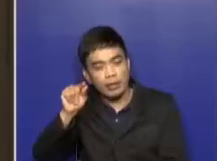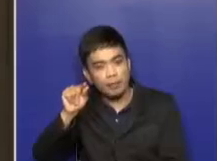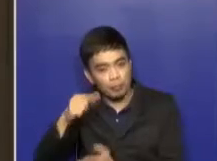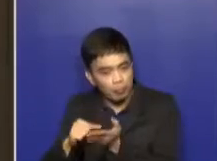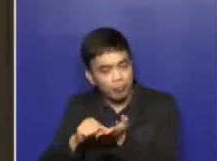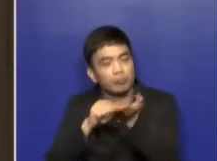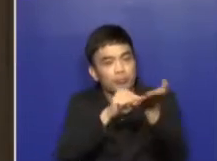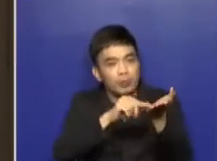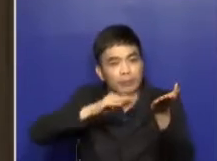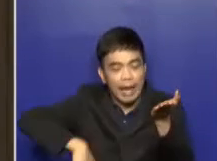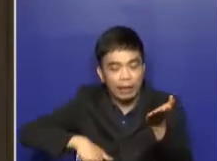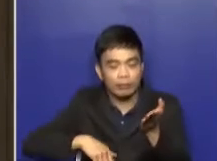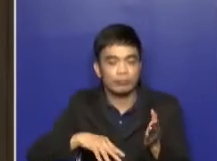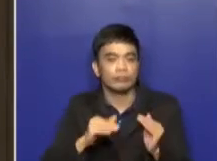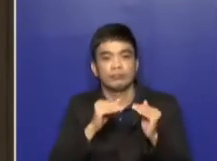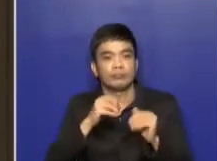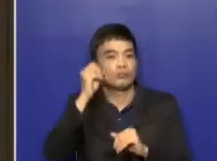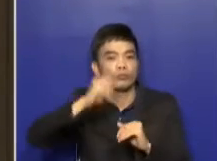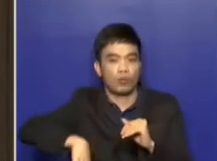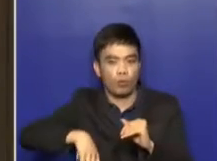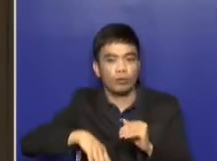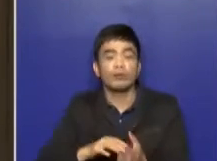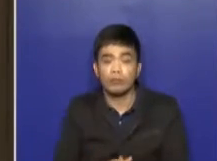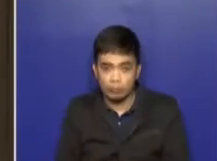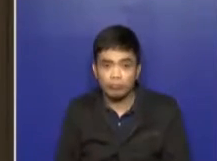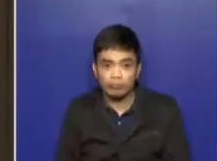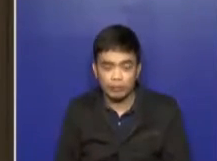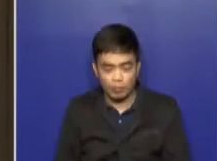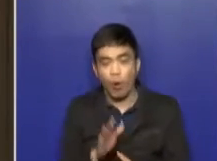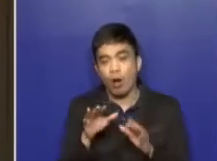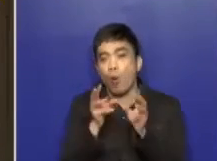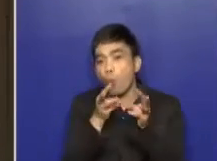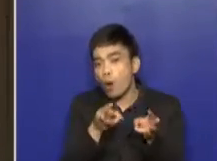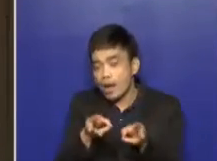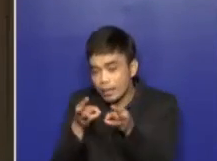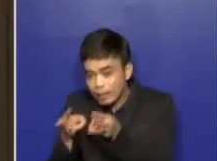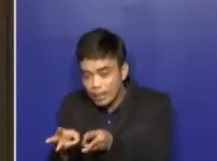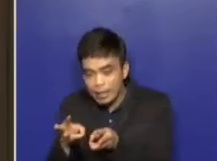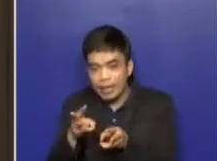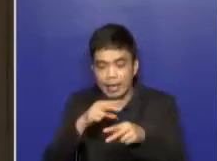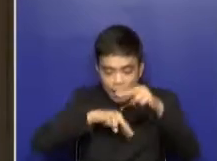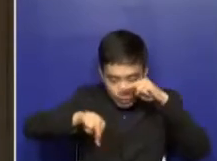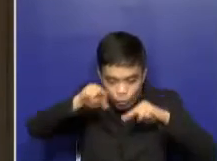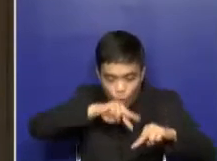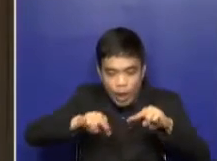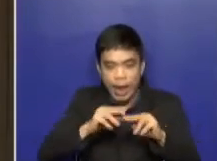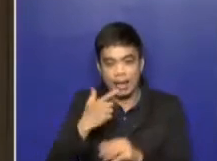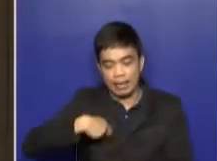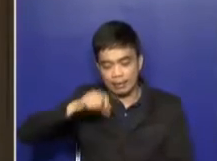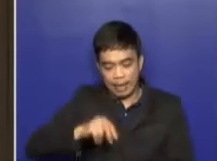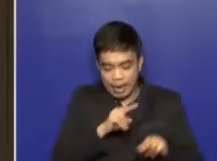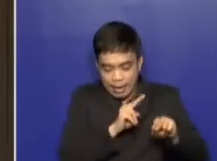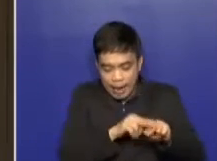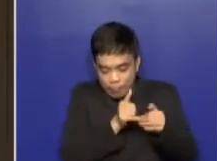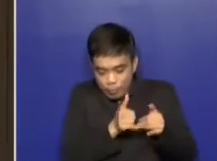ทันทีเพราะหลักการพิจารณาเนี่ยนั่งครั้งแรกไปแล้วคุณมายื่นทีหลังถือว่าหมดสิทธิ์ใช่ไหมครับ